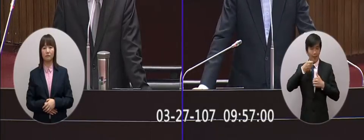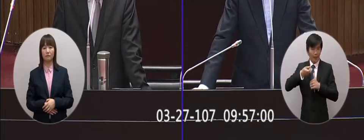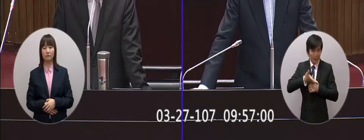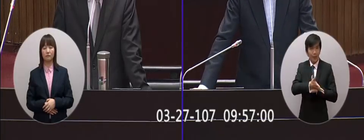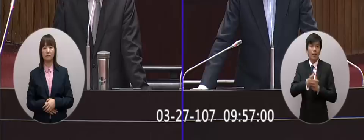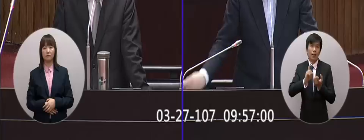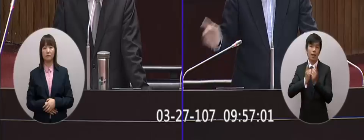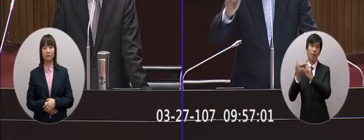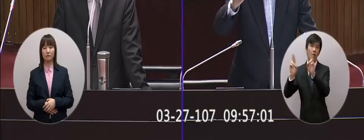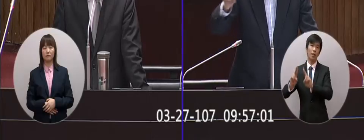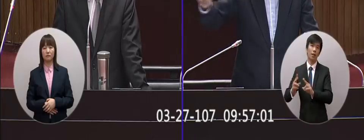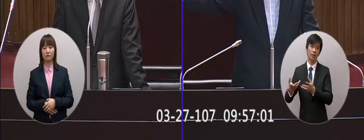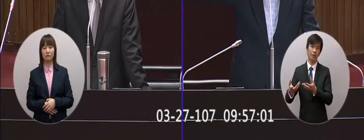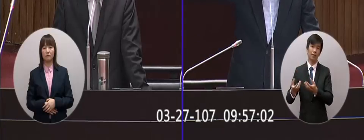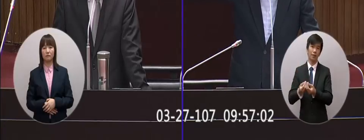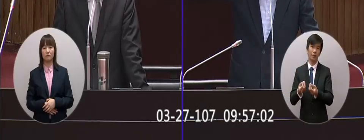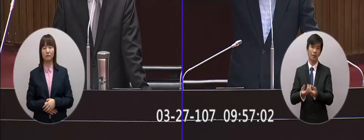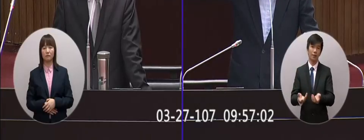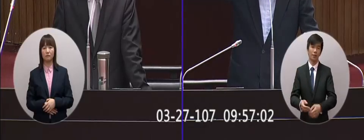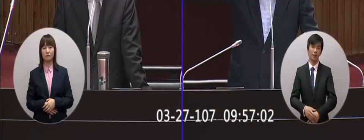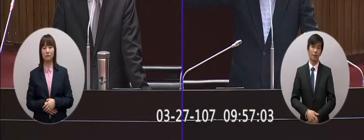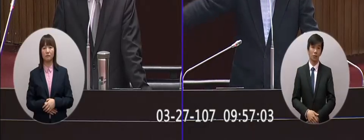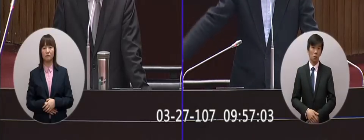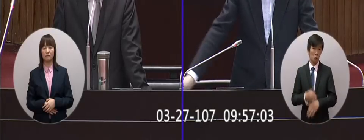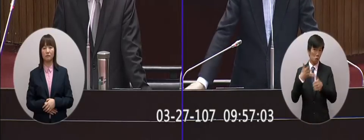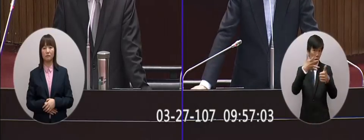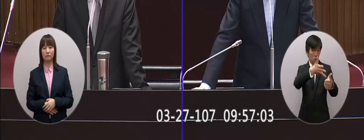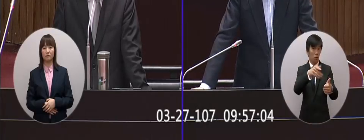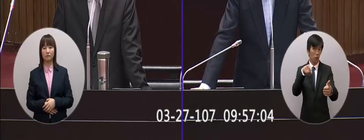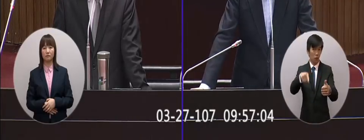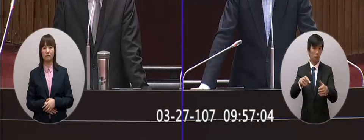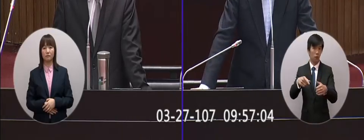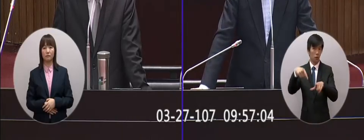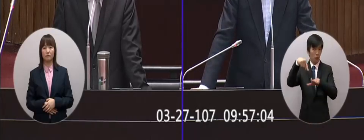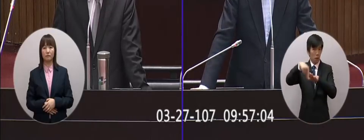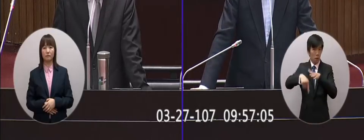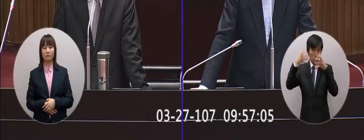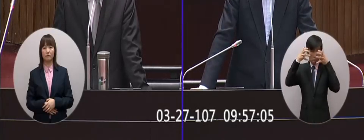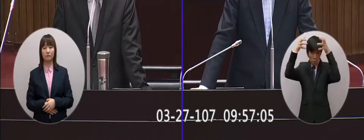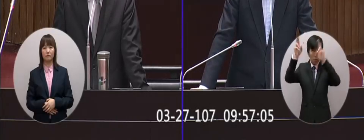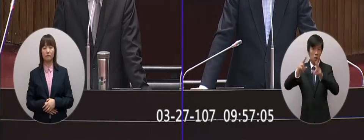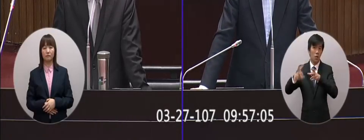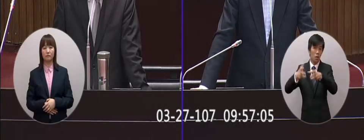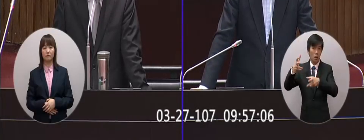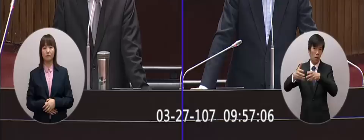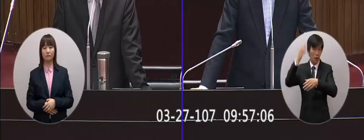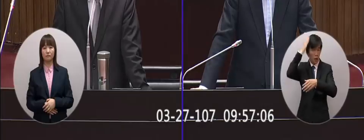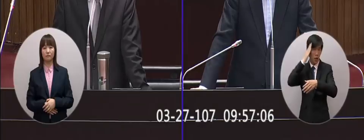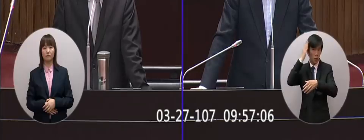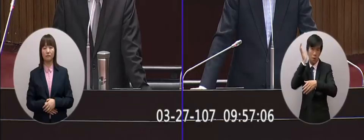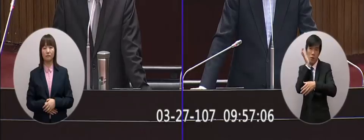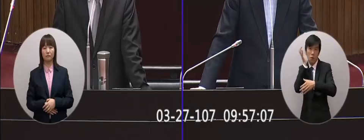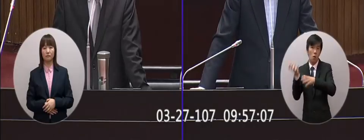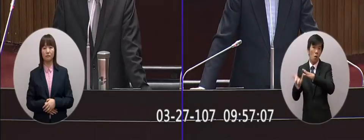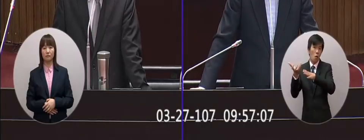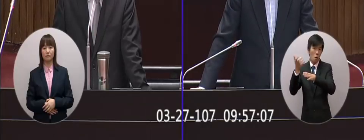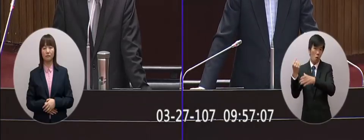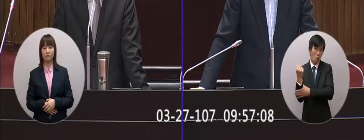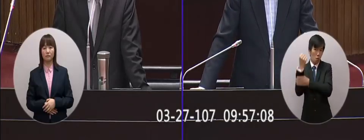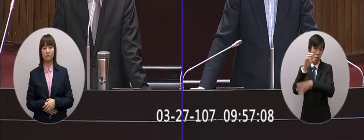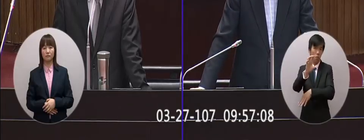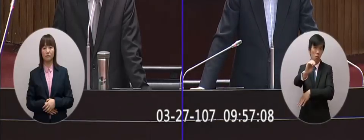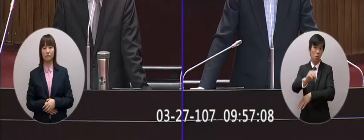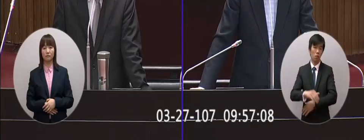电。我请问你，您支不支持深澳电厂的燃煤电厂？因为这个电厂做了以